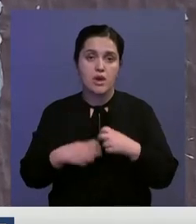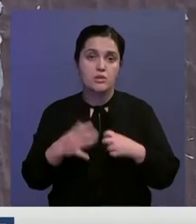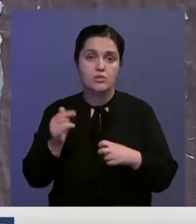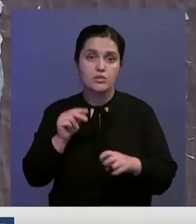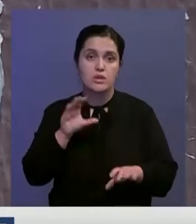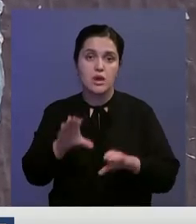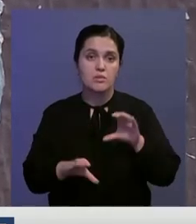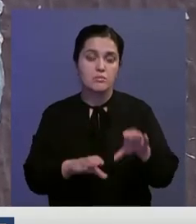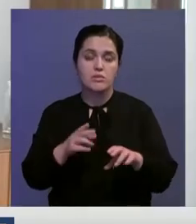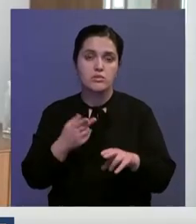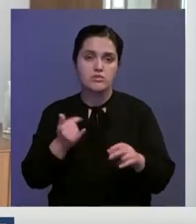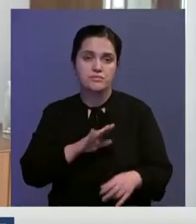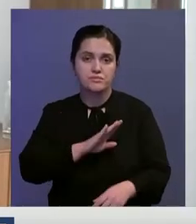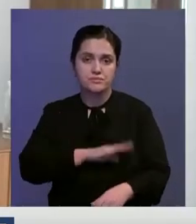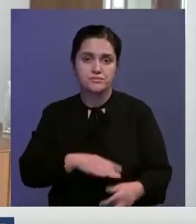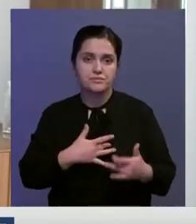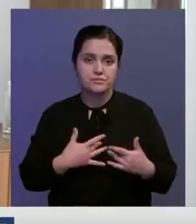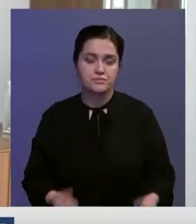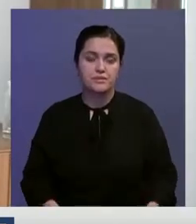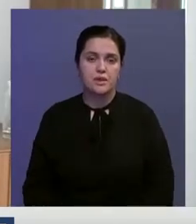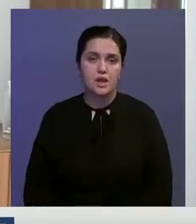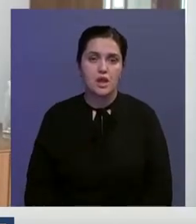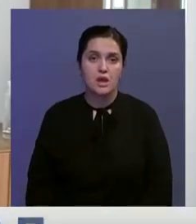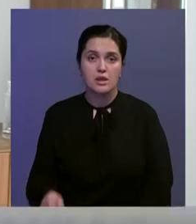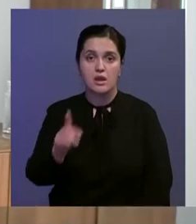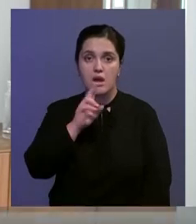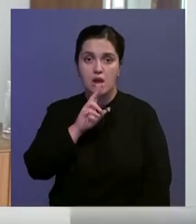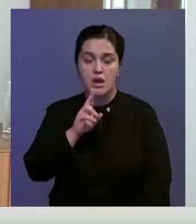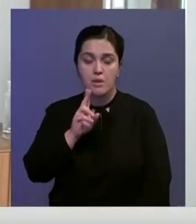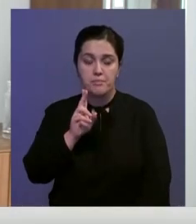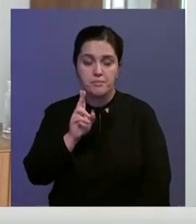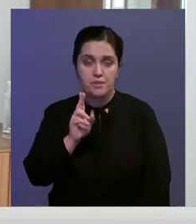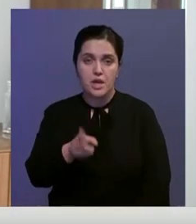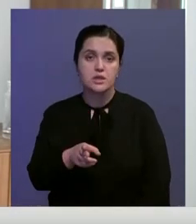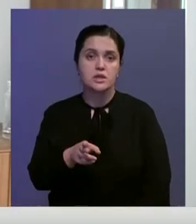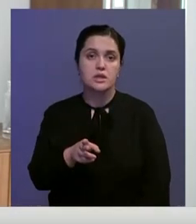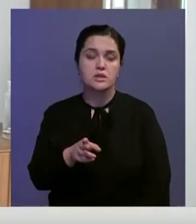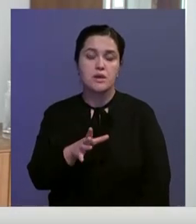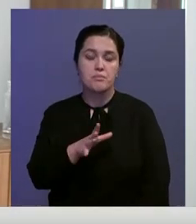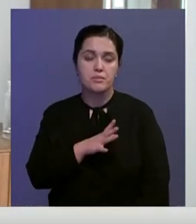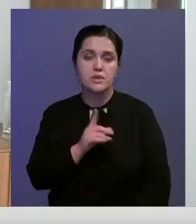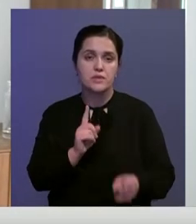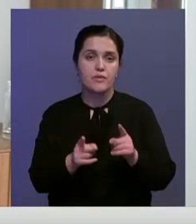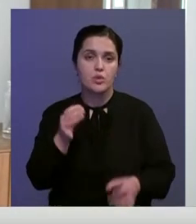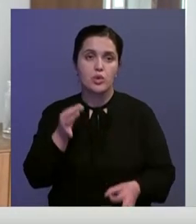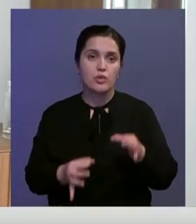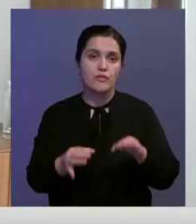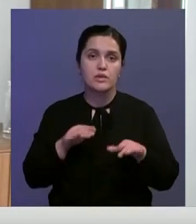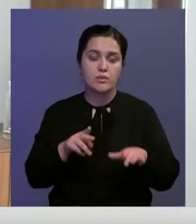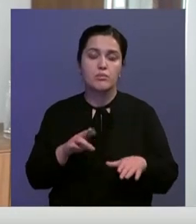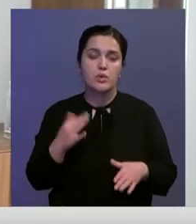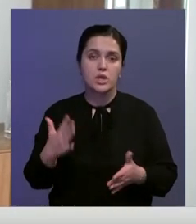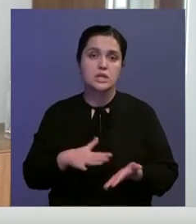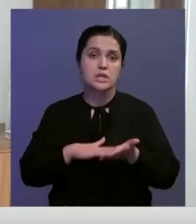в отчаянном положении. Жильцы дома вынуждены были обратиться ко мне, поскольку, значит, было действительно возбуждено уголовное дело по их